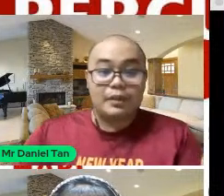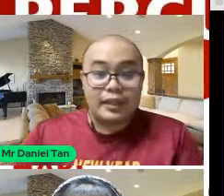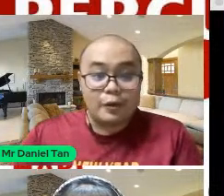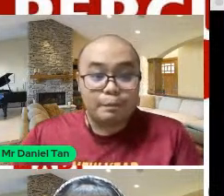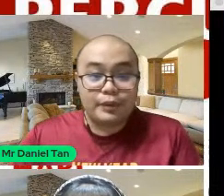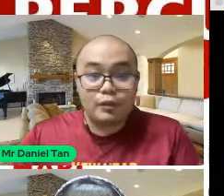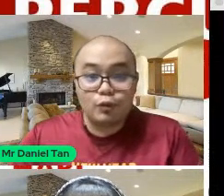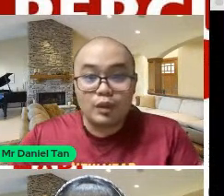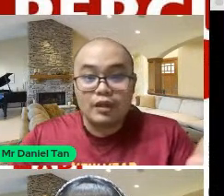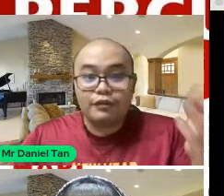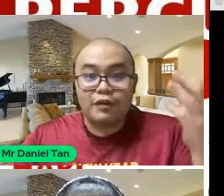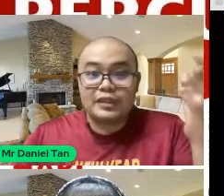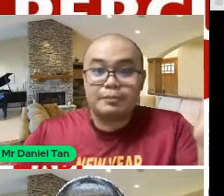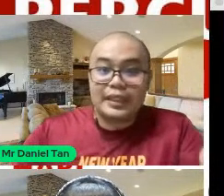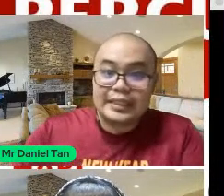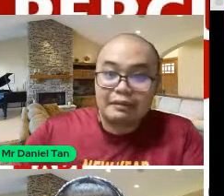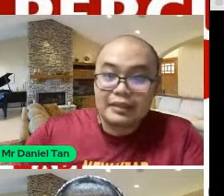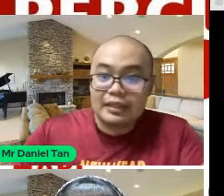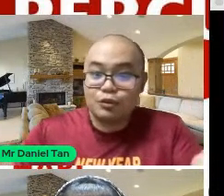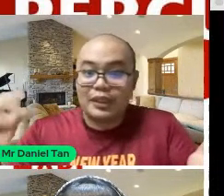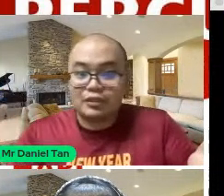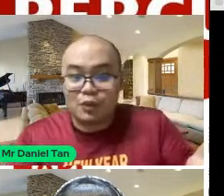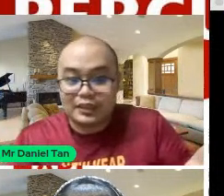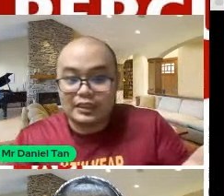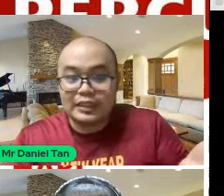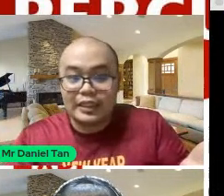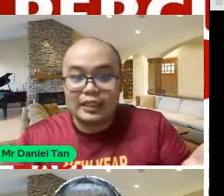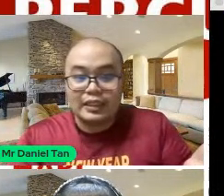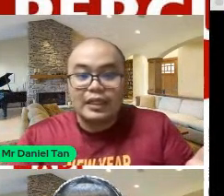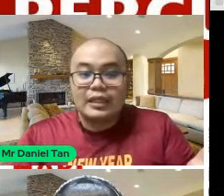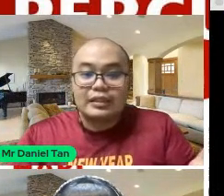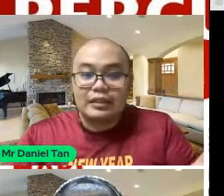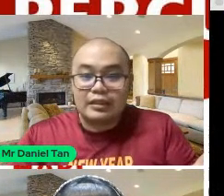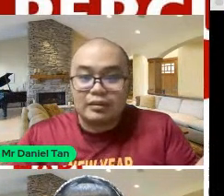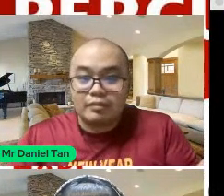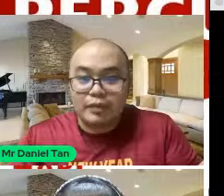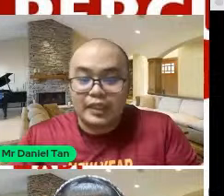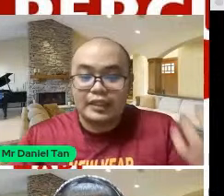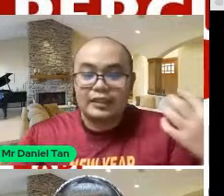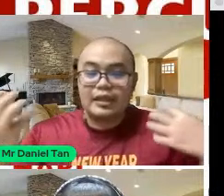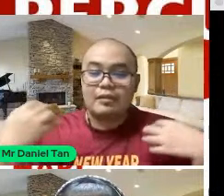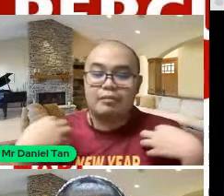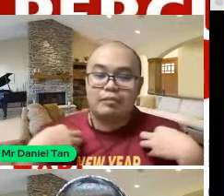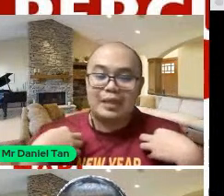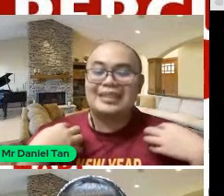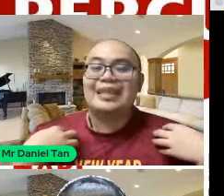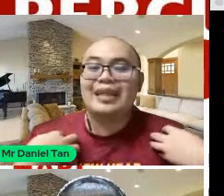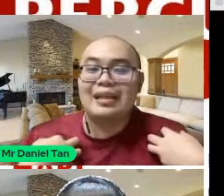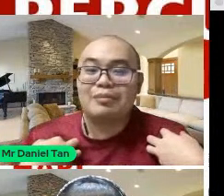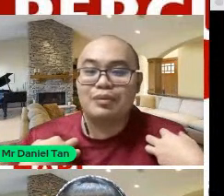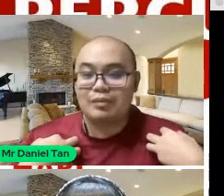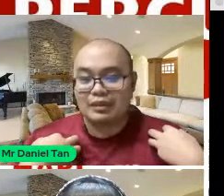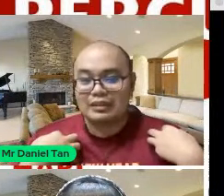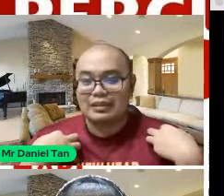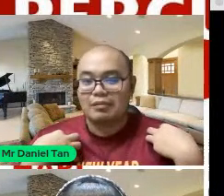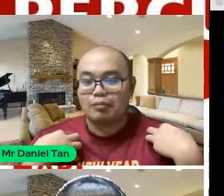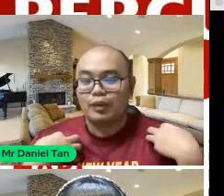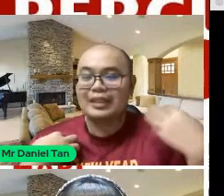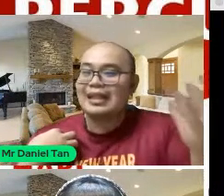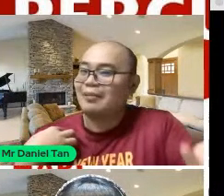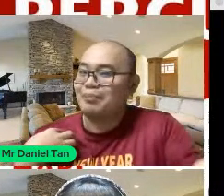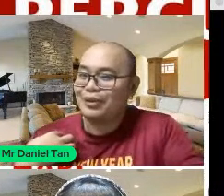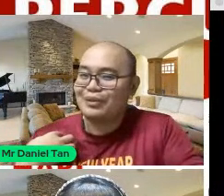sebab beliau perlu fokus pelajaran dan juga squishy-nya bagi kita bagi saya lampu